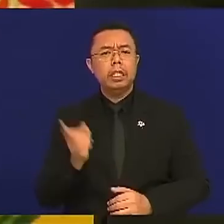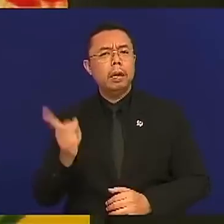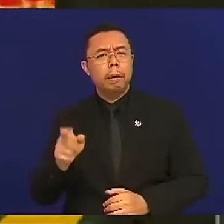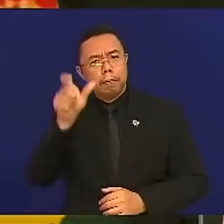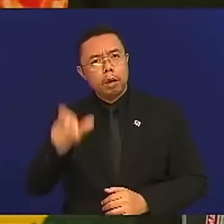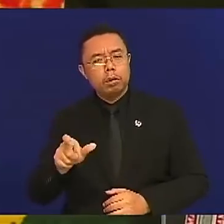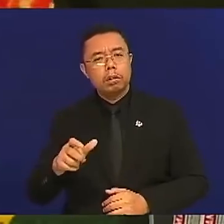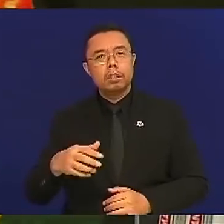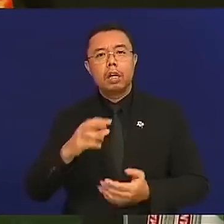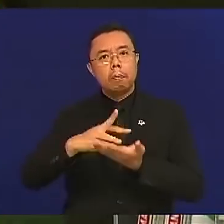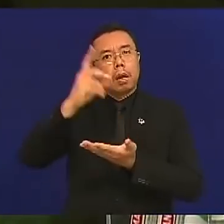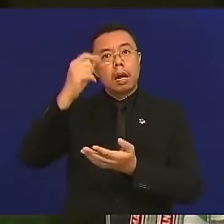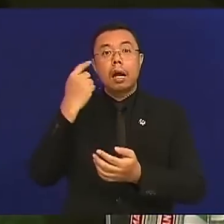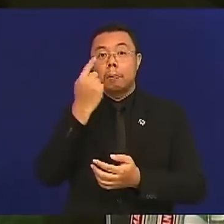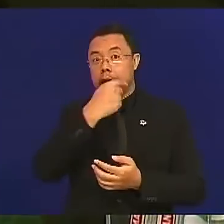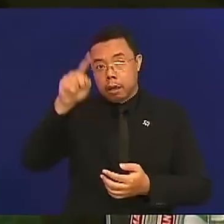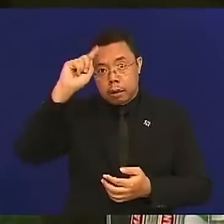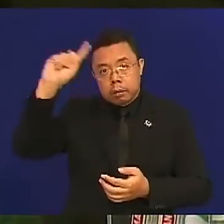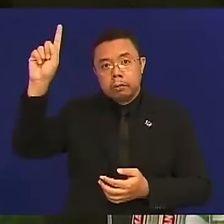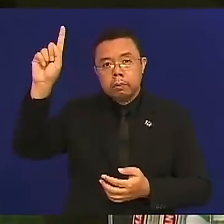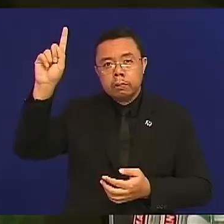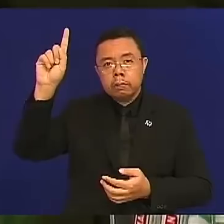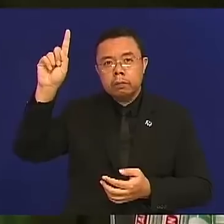Kenapa manusia berharga di mata Allah?